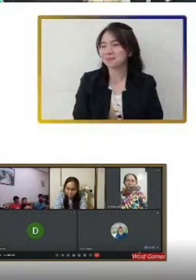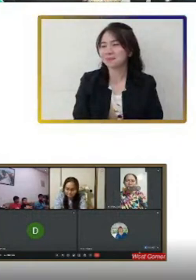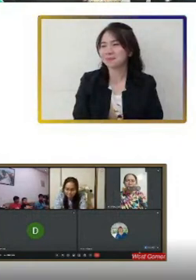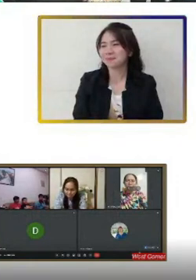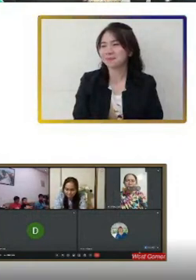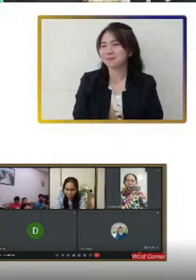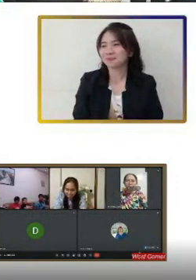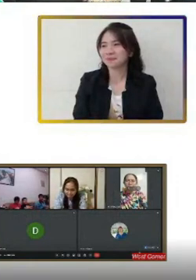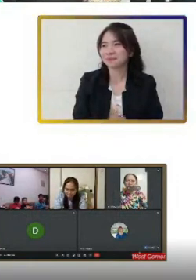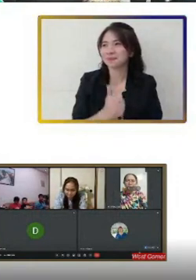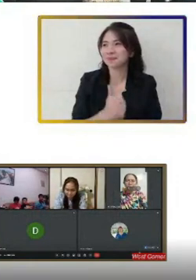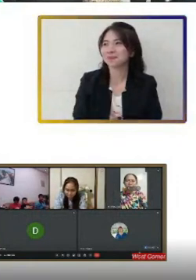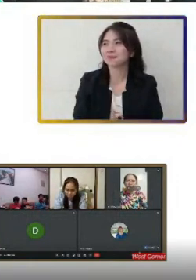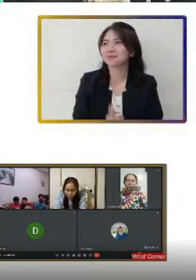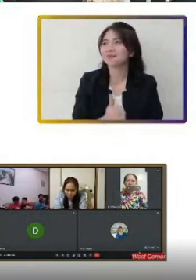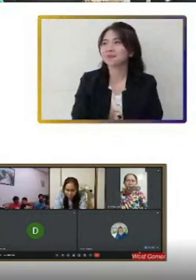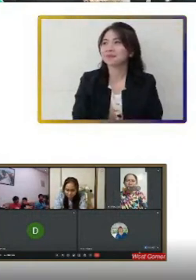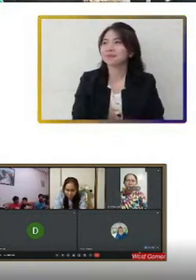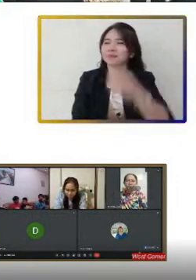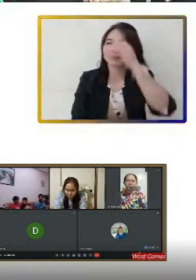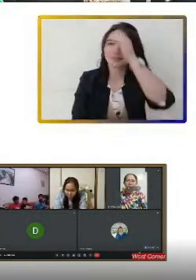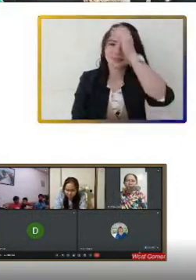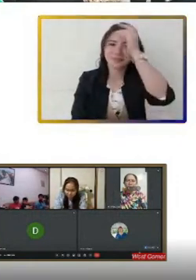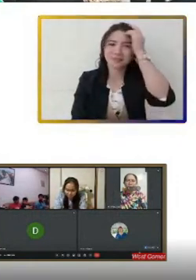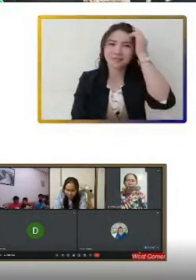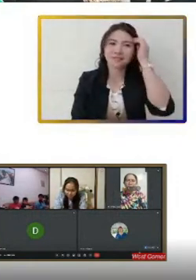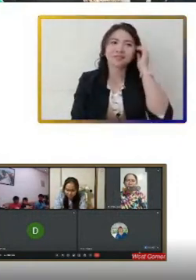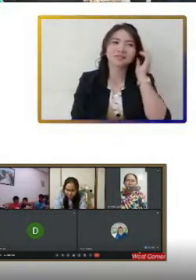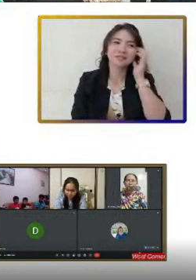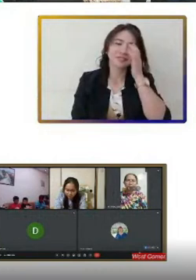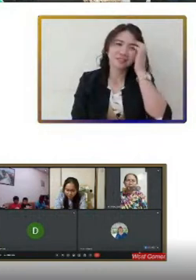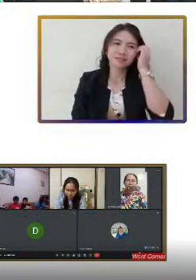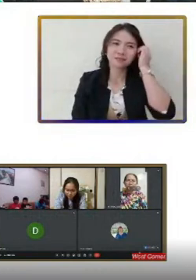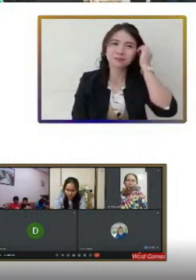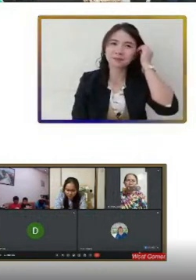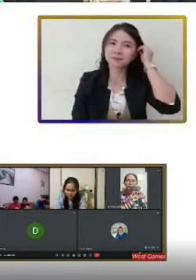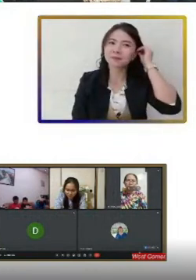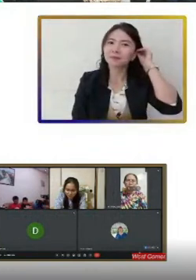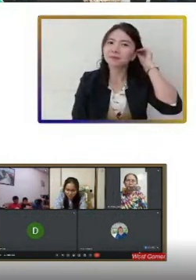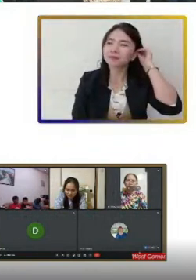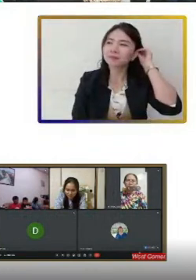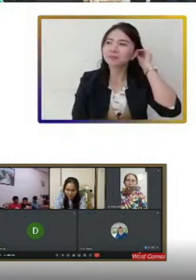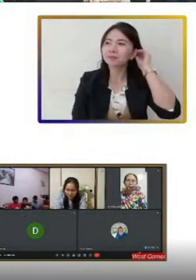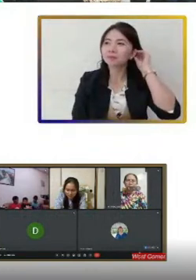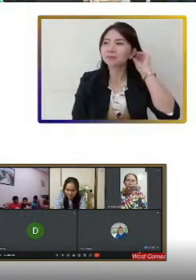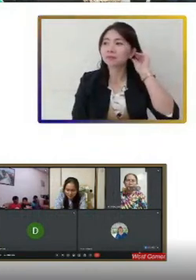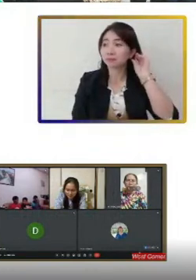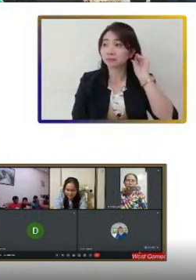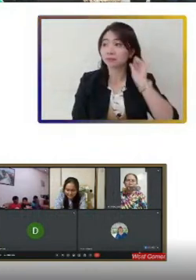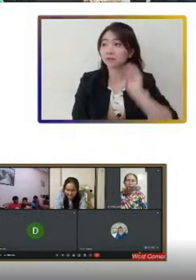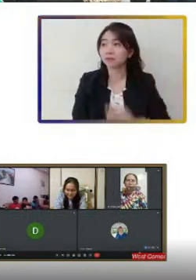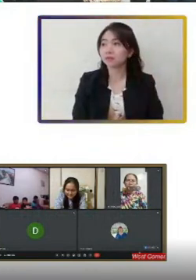isa. Hindi lang isa. Mas maganda samahan nyo para mas marami.